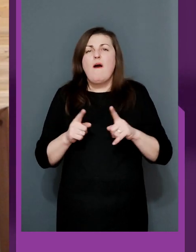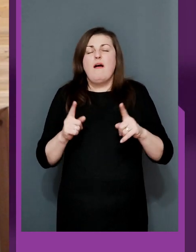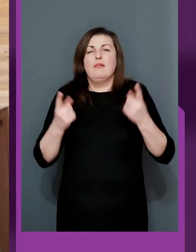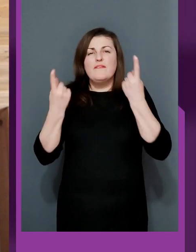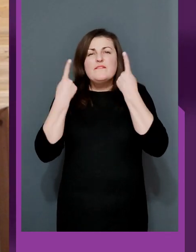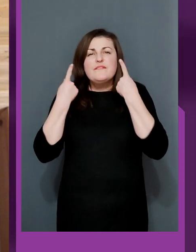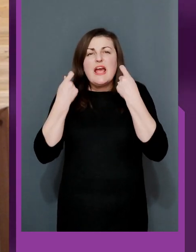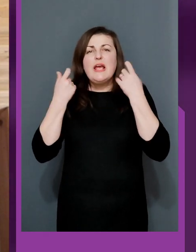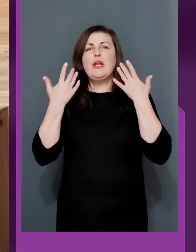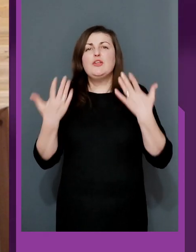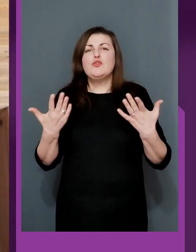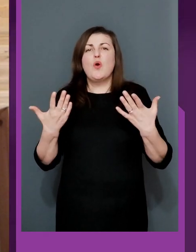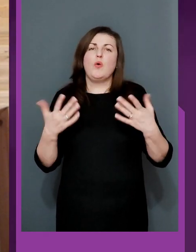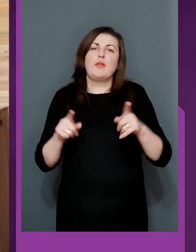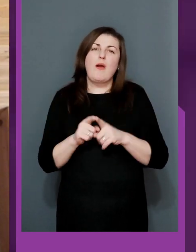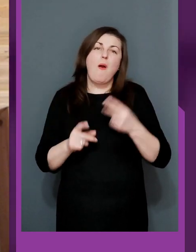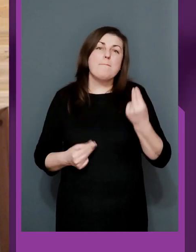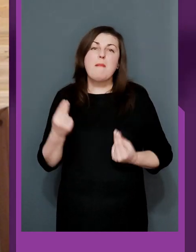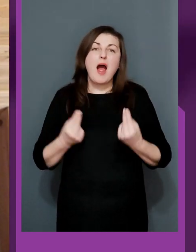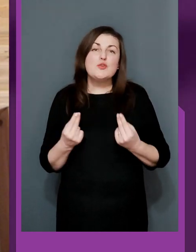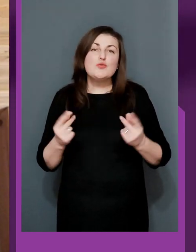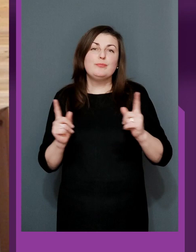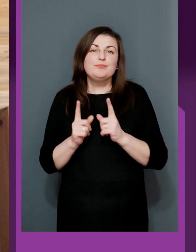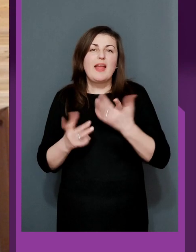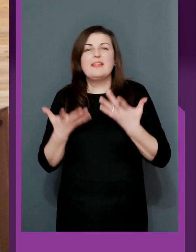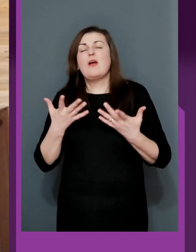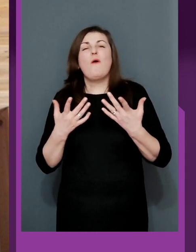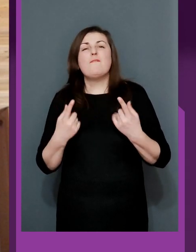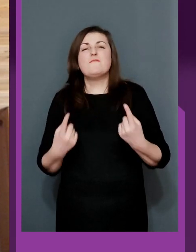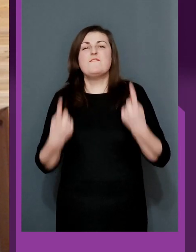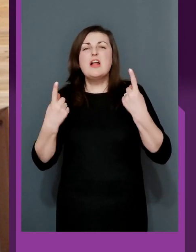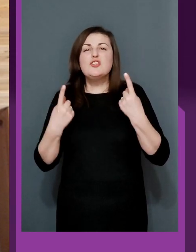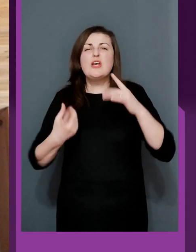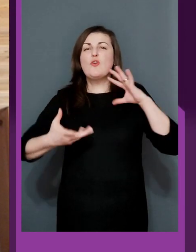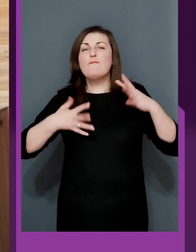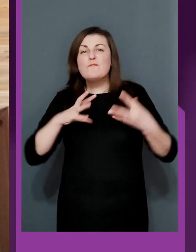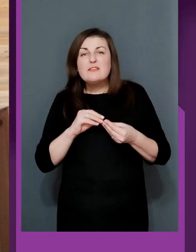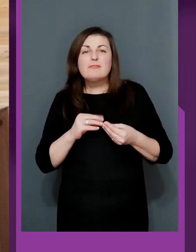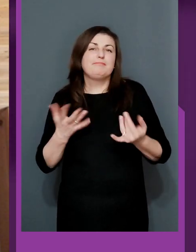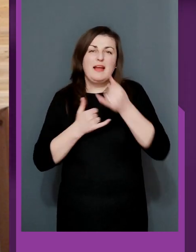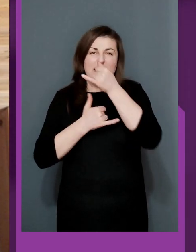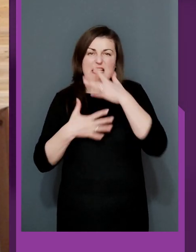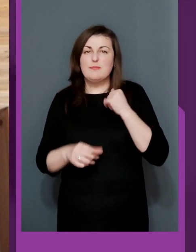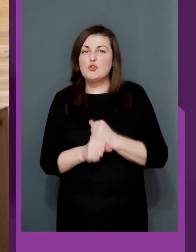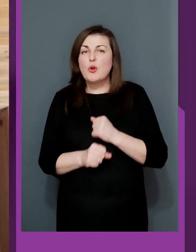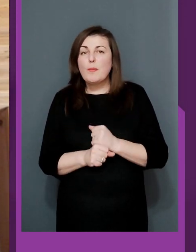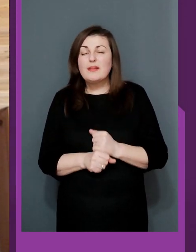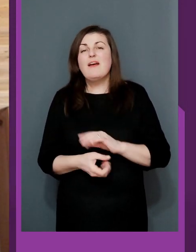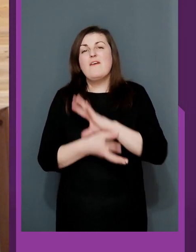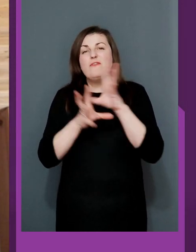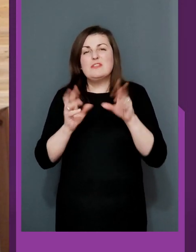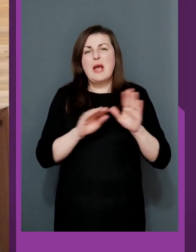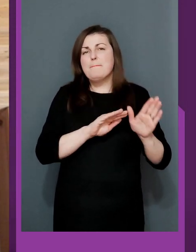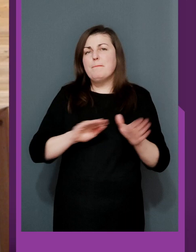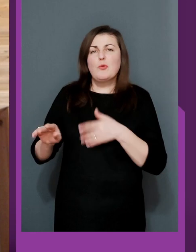феєричного е матчу чи якогось величезного висновку не зміг зробити Все